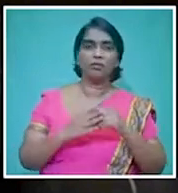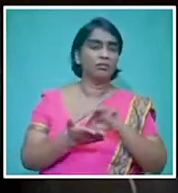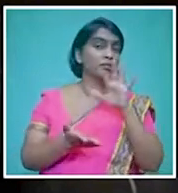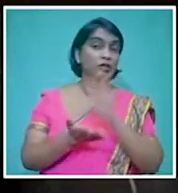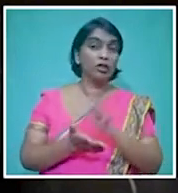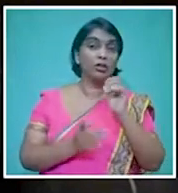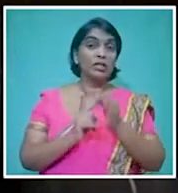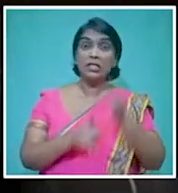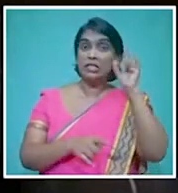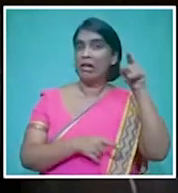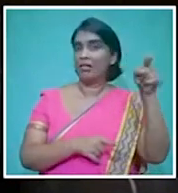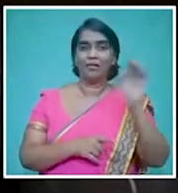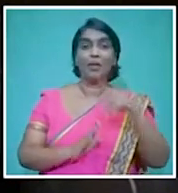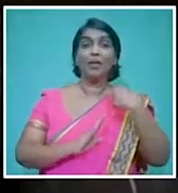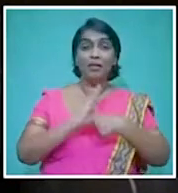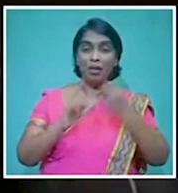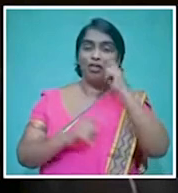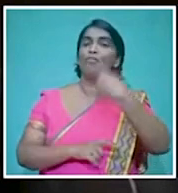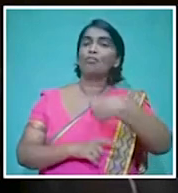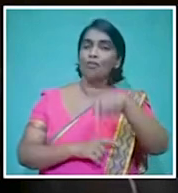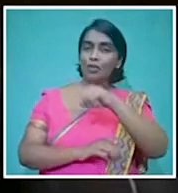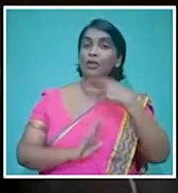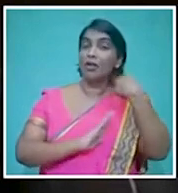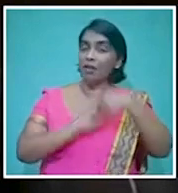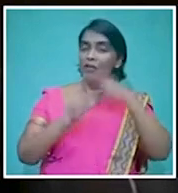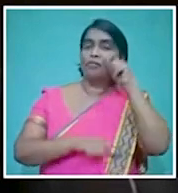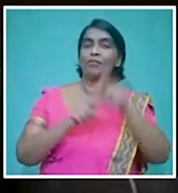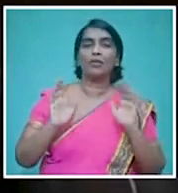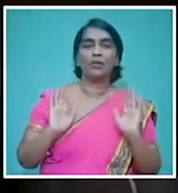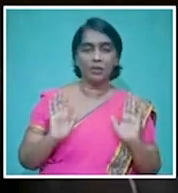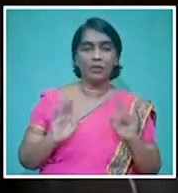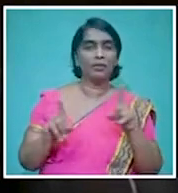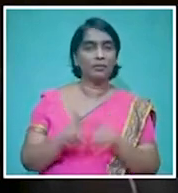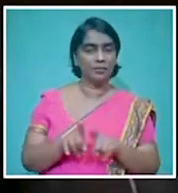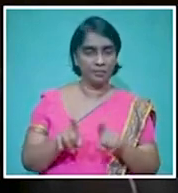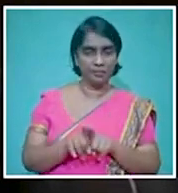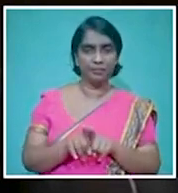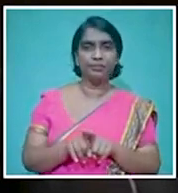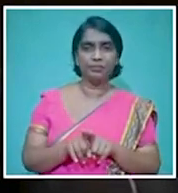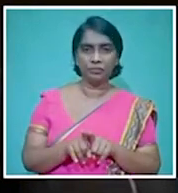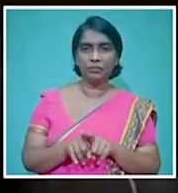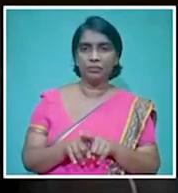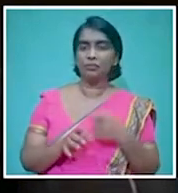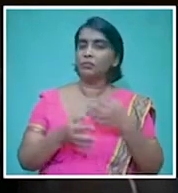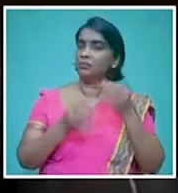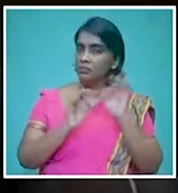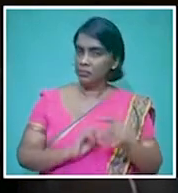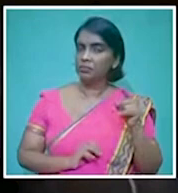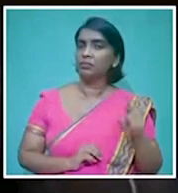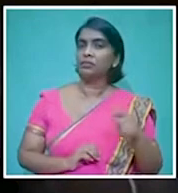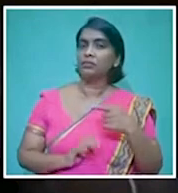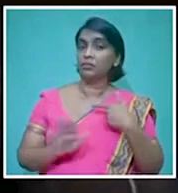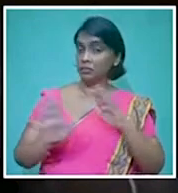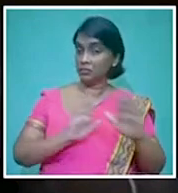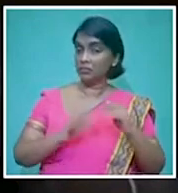කරන්නේ ජනාධිපති නෙවෙයි මේ රටේ ජනතාව මේ රටේ පුරවැසියන්. ඉතින් ඒ නිසා ඉතාමත්ම පැහැදිලි මේ